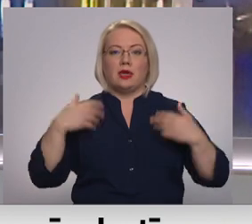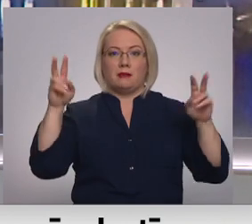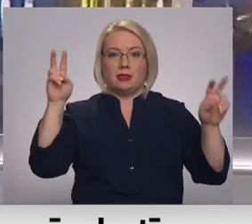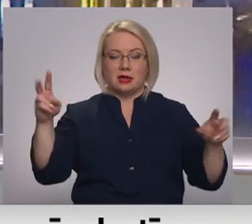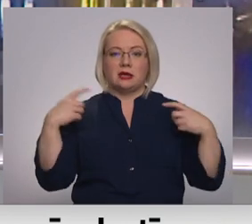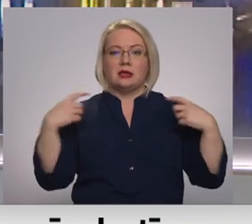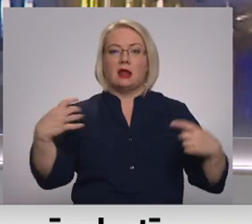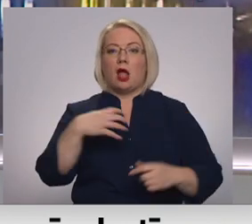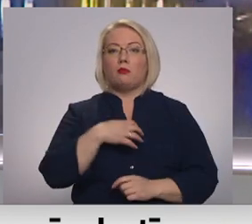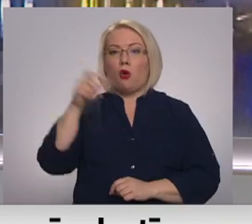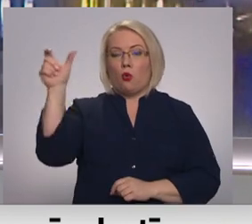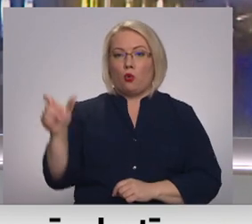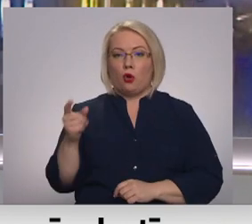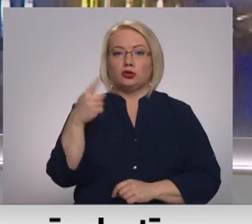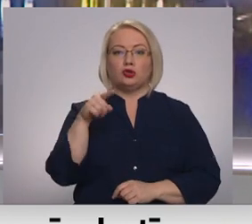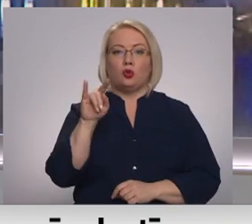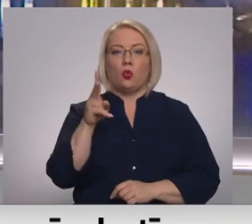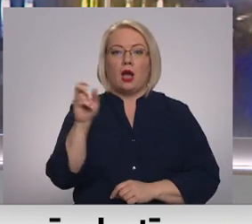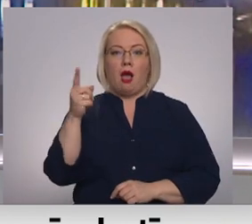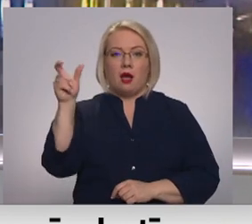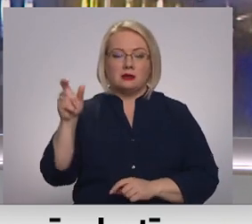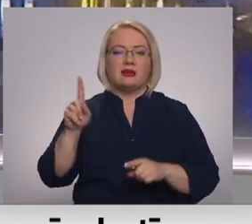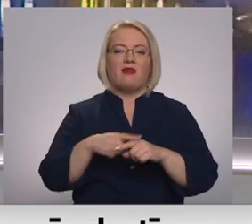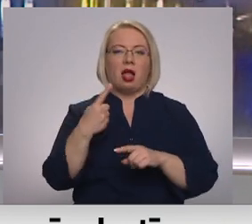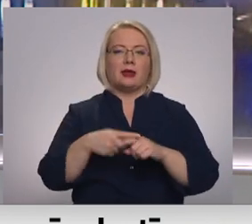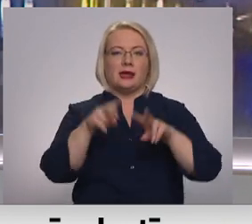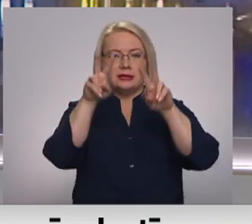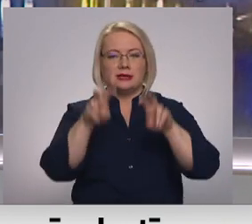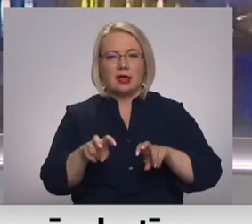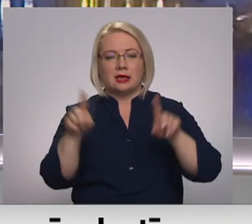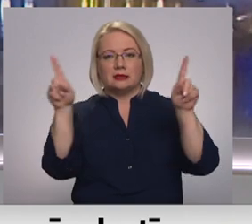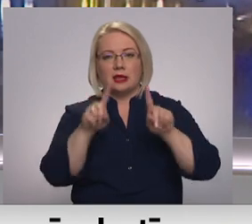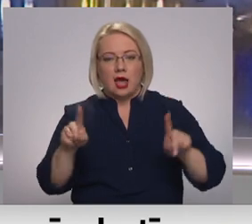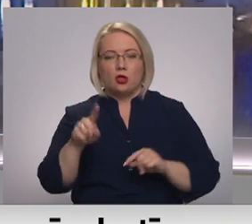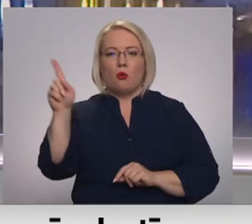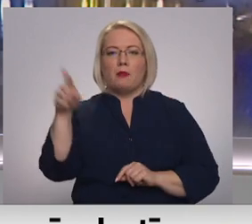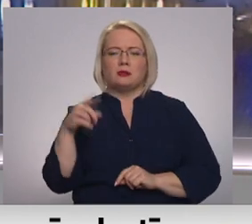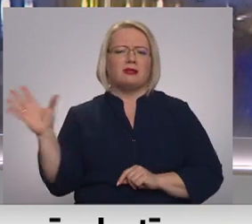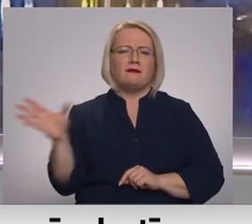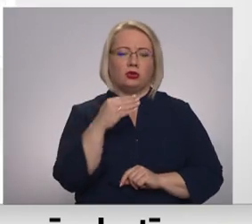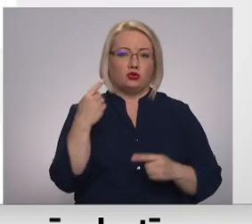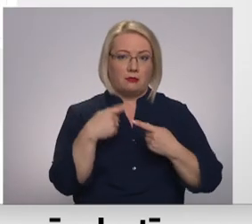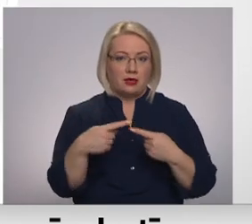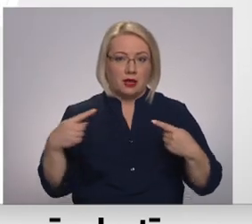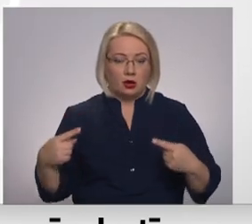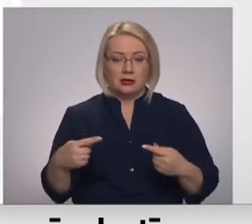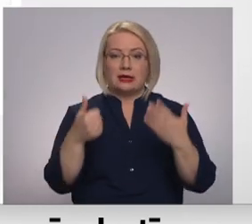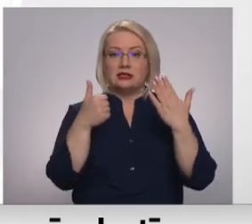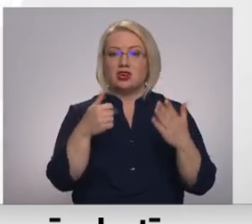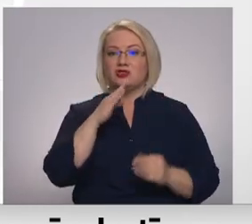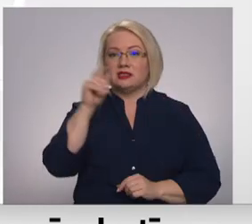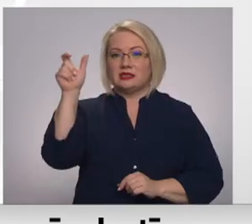ģenerāla prokurors Juris Stukāns nolēms vēlreiz pārskatīt lietu, pieprasot visus tās materiālus. Sešas sievietes,